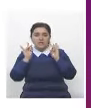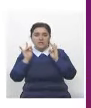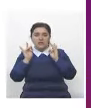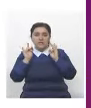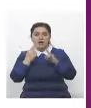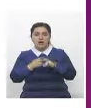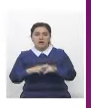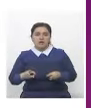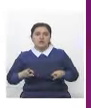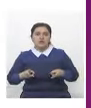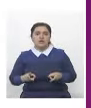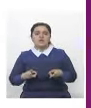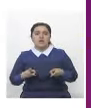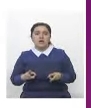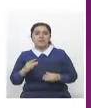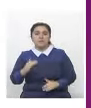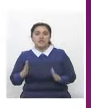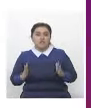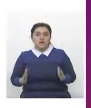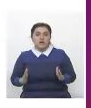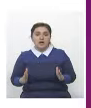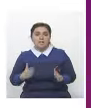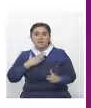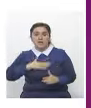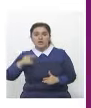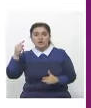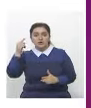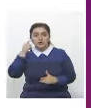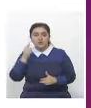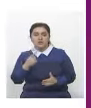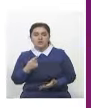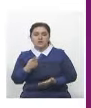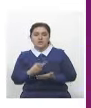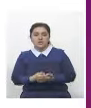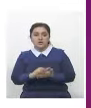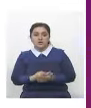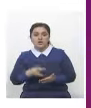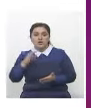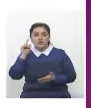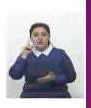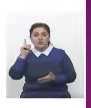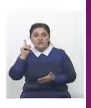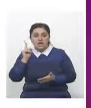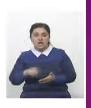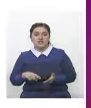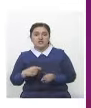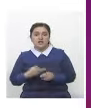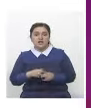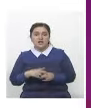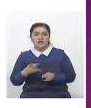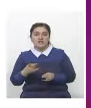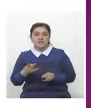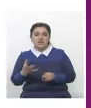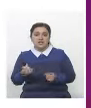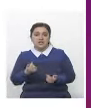веселым треском трещит затопленная печь. Приятно думать у лежанки, но